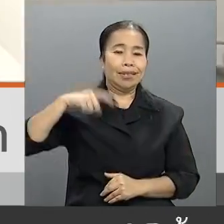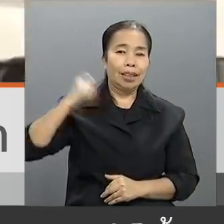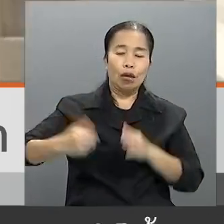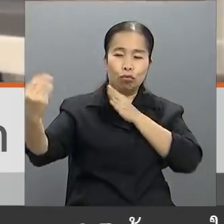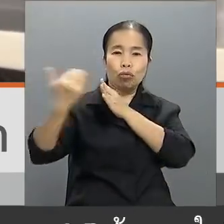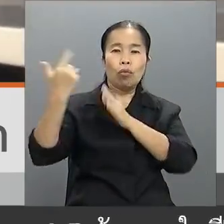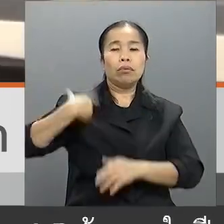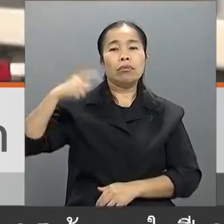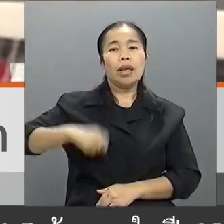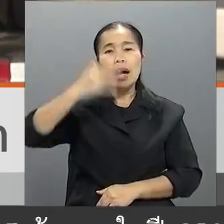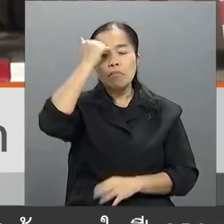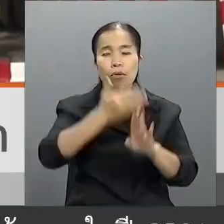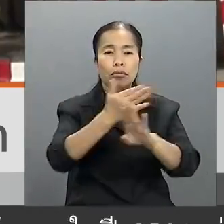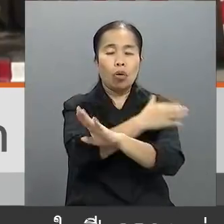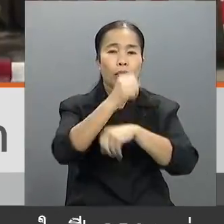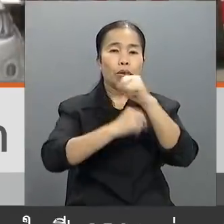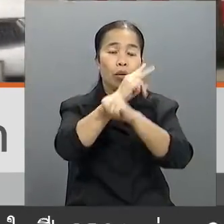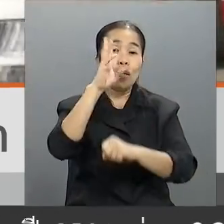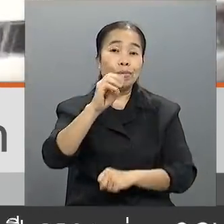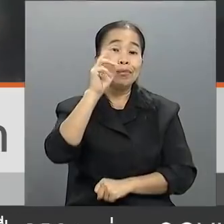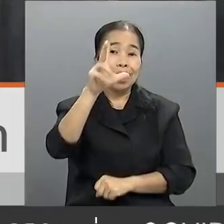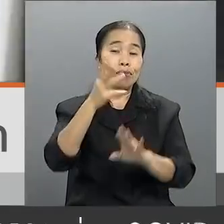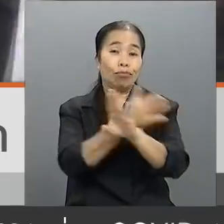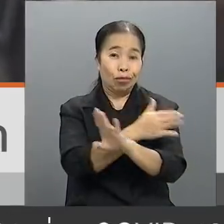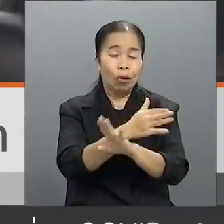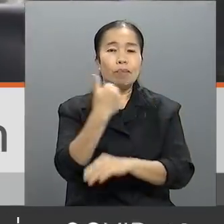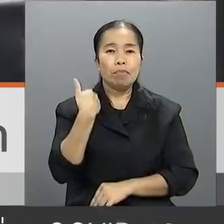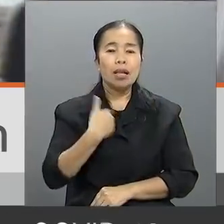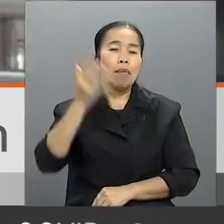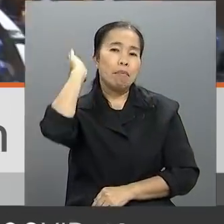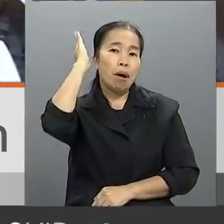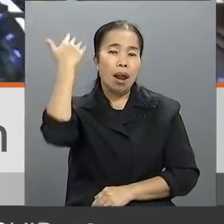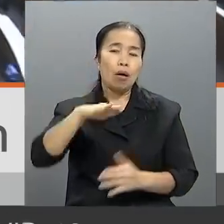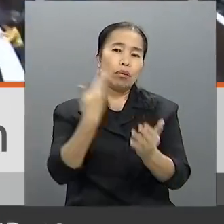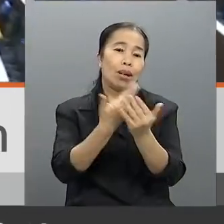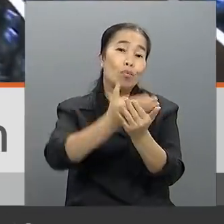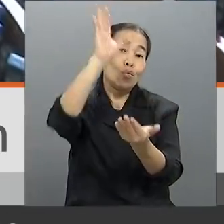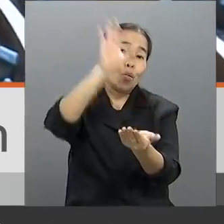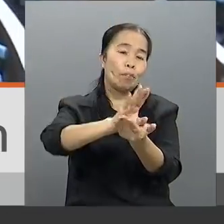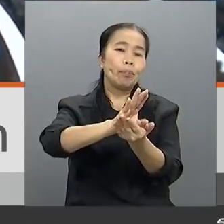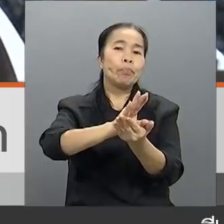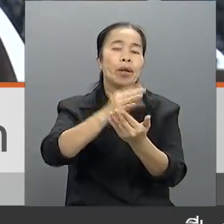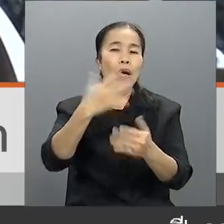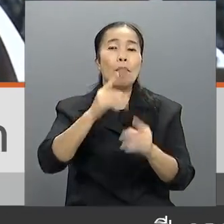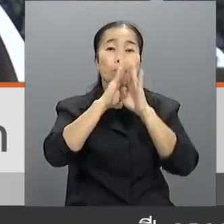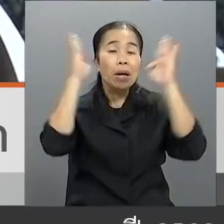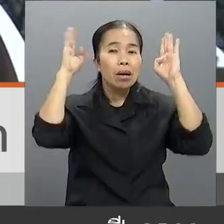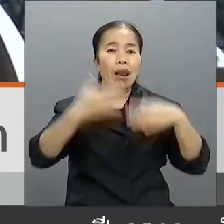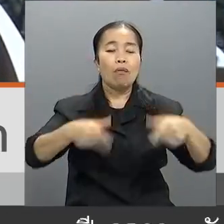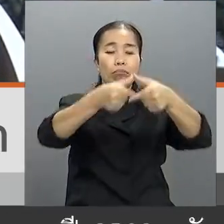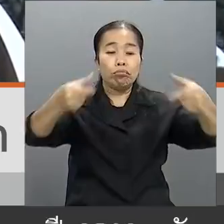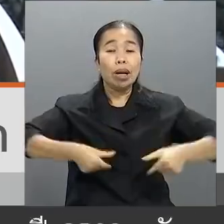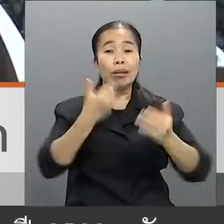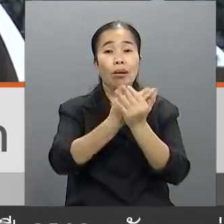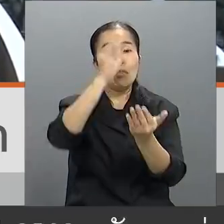เมื่อต้นปี 2563มีการอภิปรายงบประมาณในสภาผู้แทนราษฎรเปิดเผยรายงานการใช้งบประมาณของหน่วย